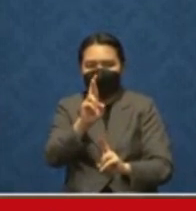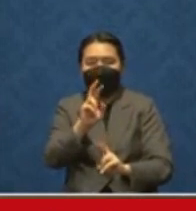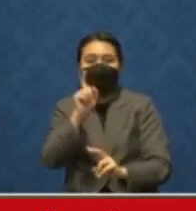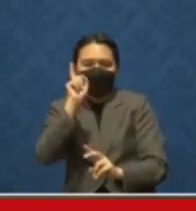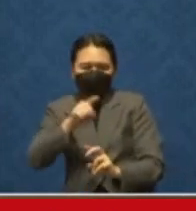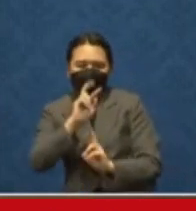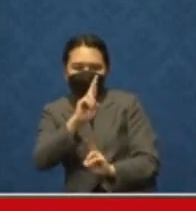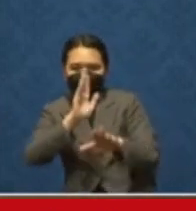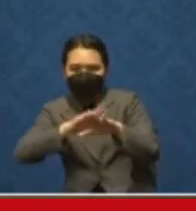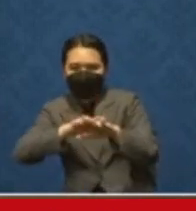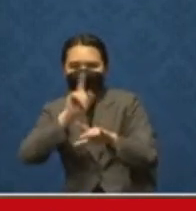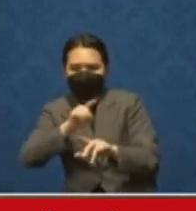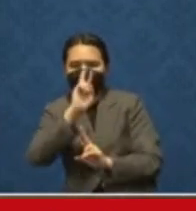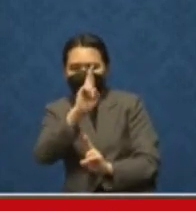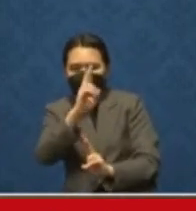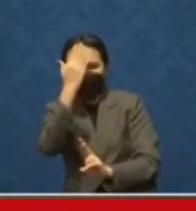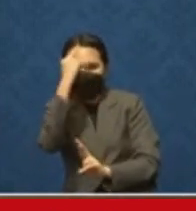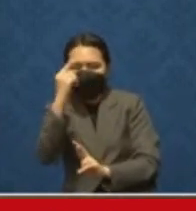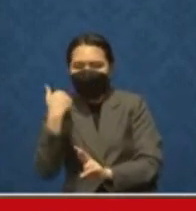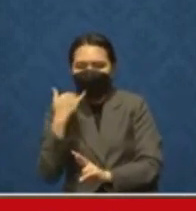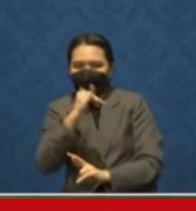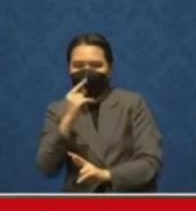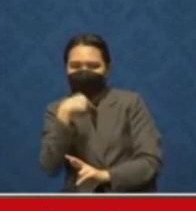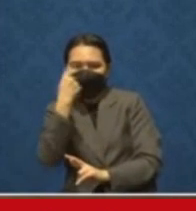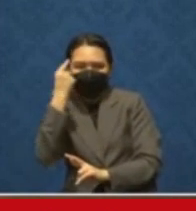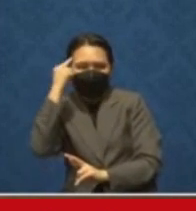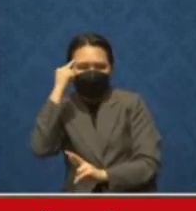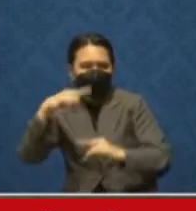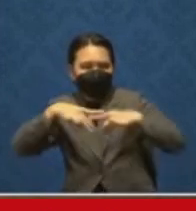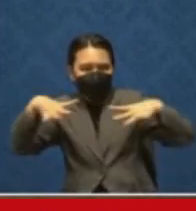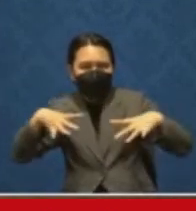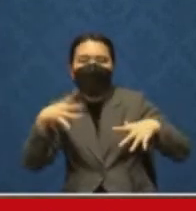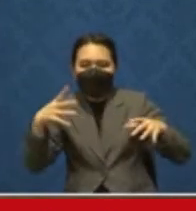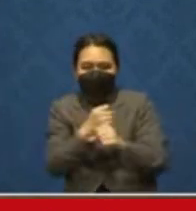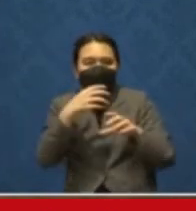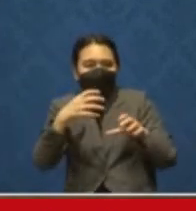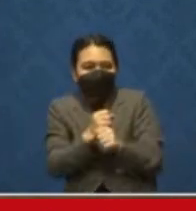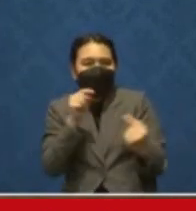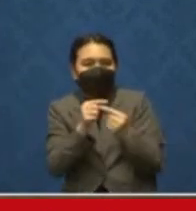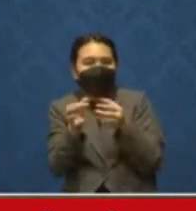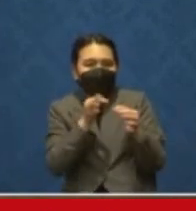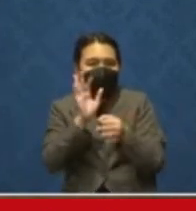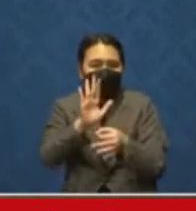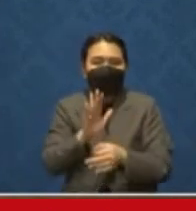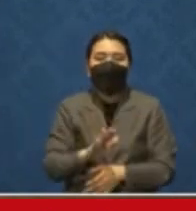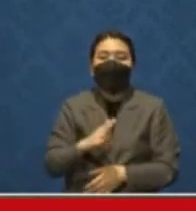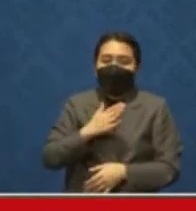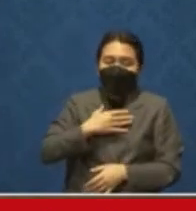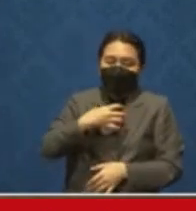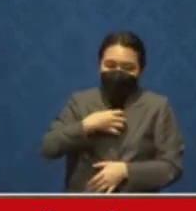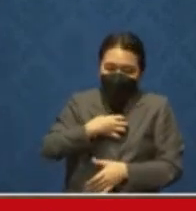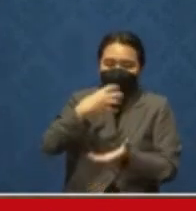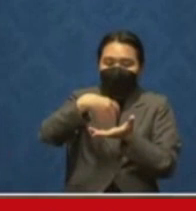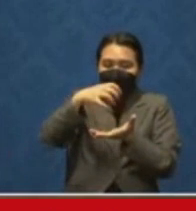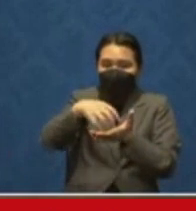จังหวัด 6ภูมิภาคสุทินจงระวังครับเดี๋ยวจะมีคนประท้วงอีกเพราะว่าเวลา 21:00นต้อง